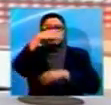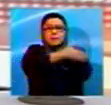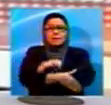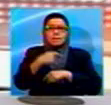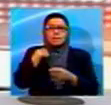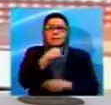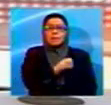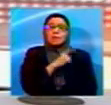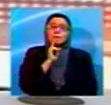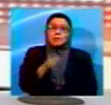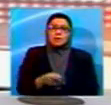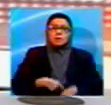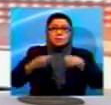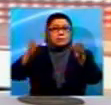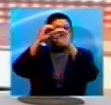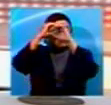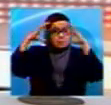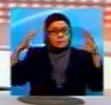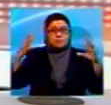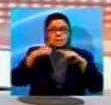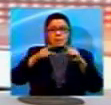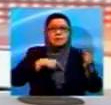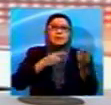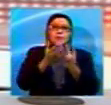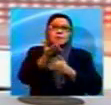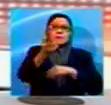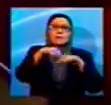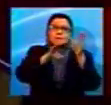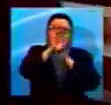ini memberi inspirasi kepada belia melalui modal